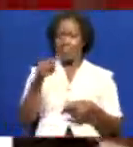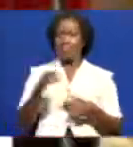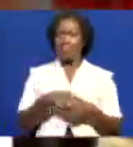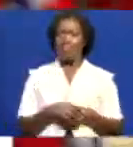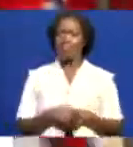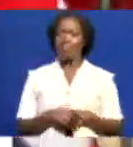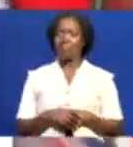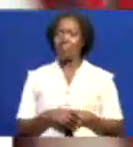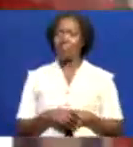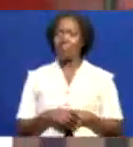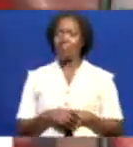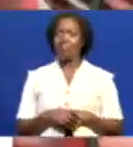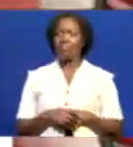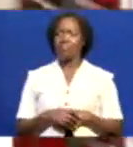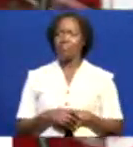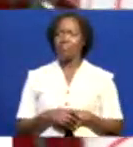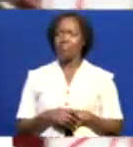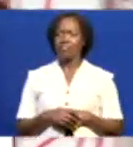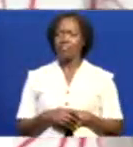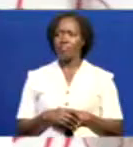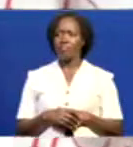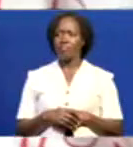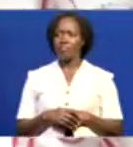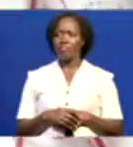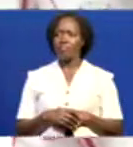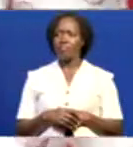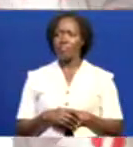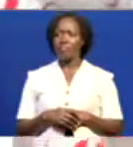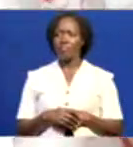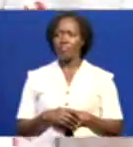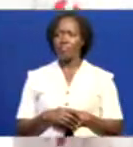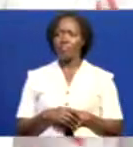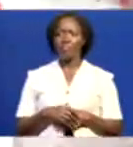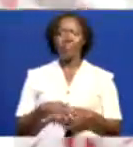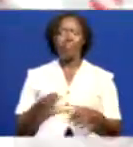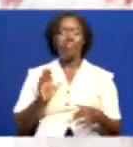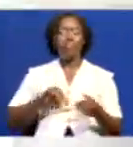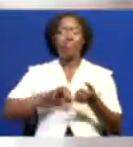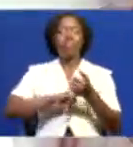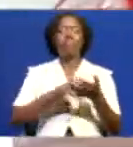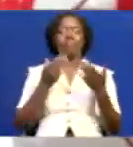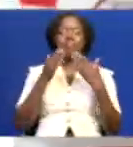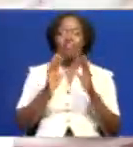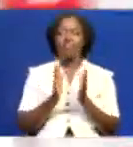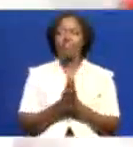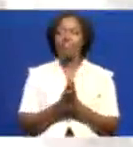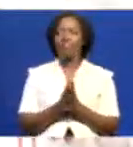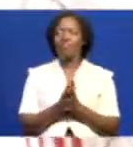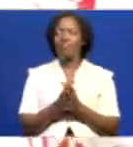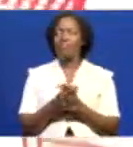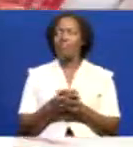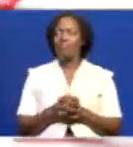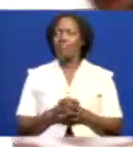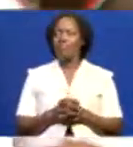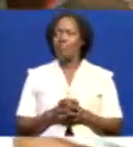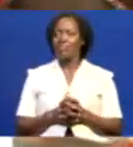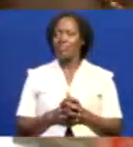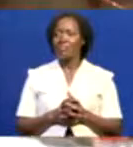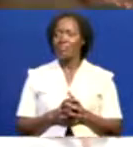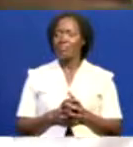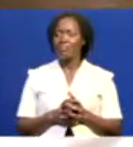Asante. Na hii shanga yangu je, utasema nini? Hiyo yako pia ni ule mama mwenye ameolewa tayari. Ah, shukrani, umepata. Rama